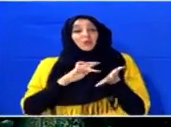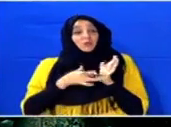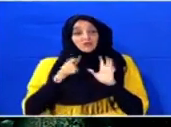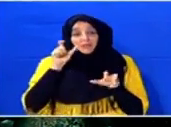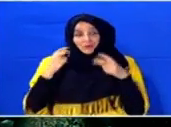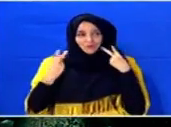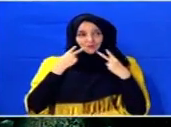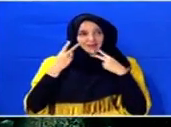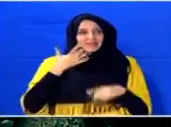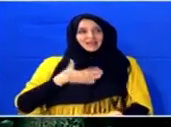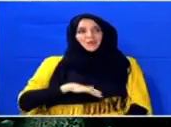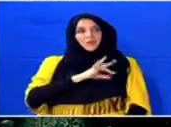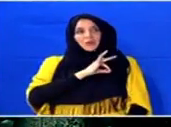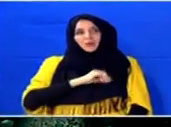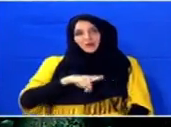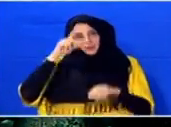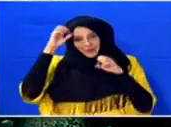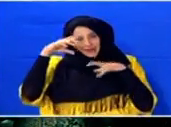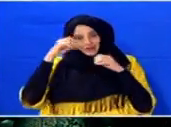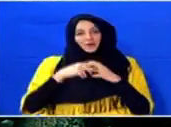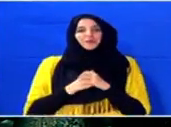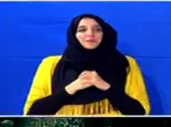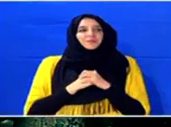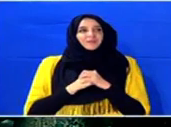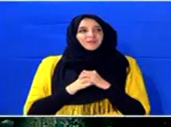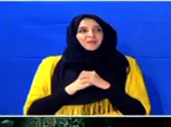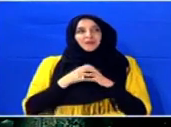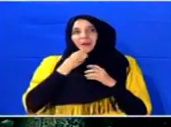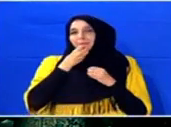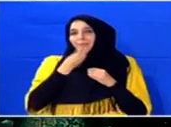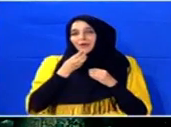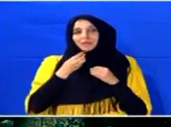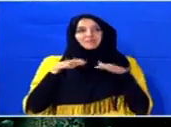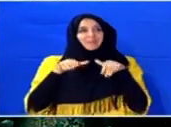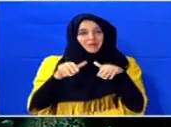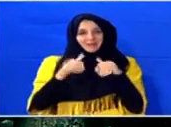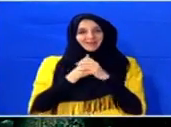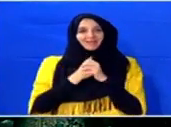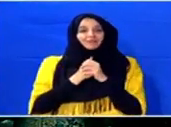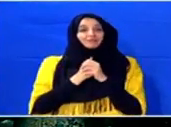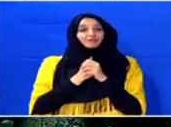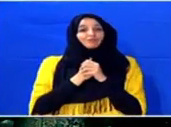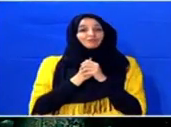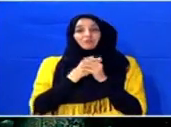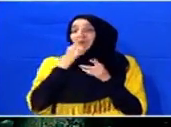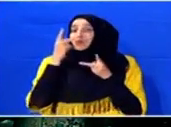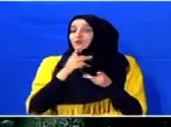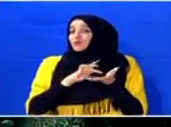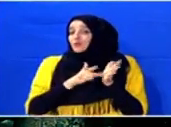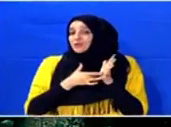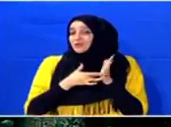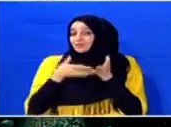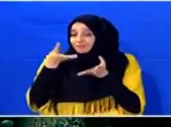الافاضل السلام عليكم ورحمه الله وبركاته اسعد الله ايامكم واوقاتكم بكل خير ومرحبا بكم معنا